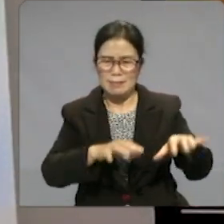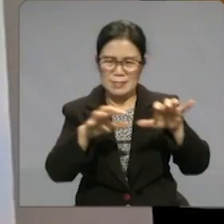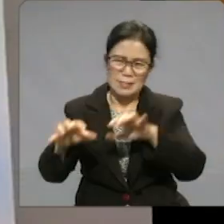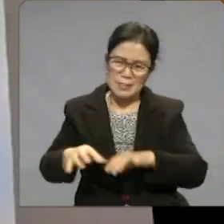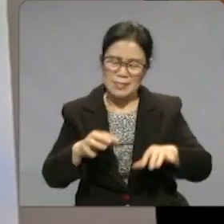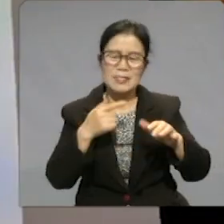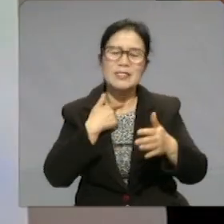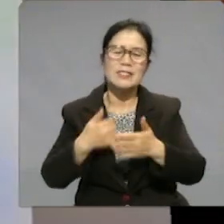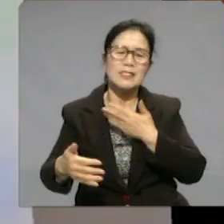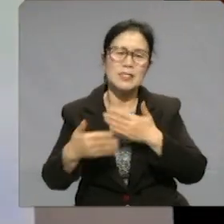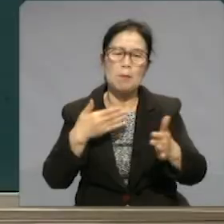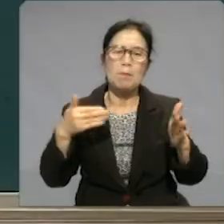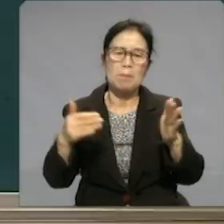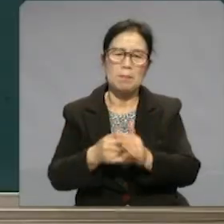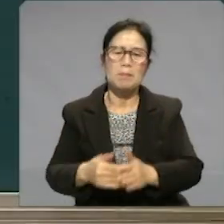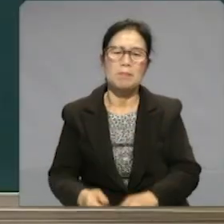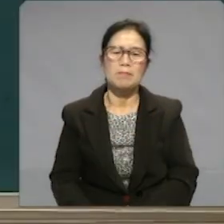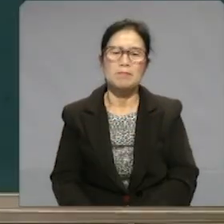함께했습니다.